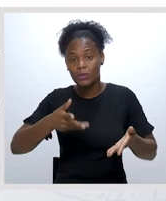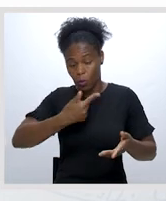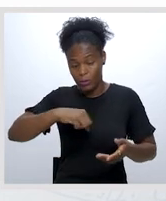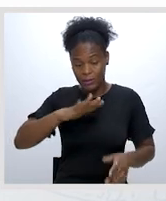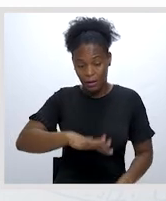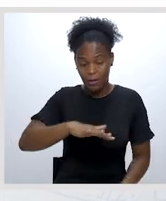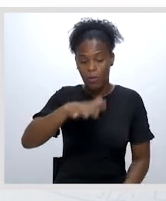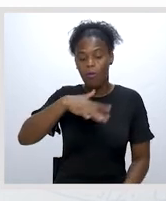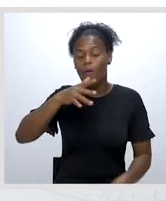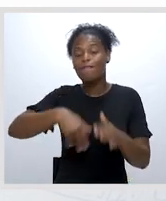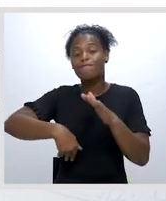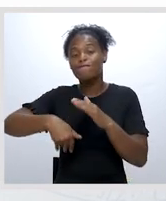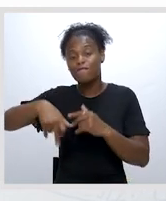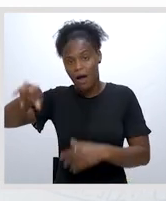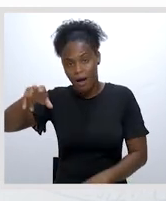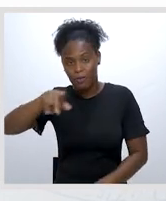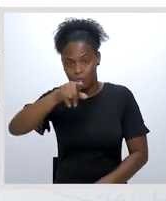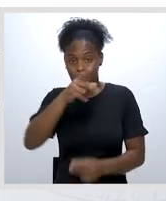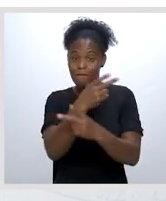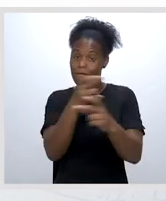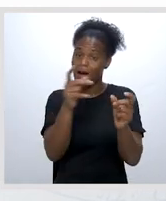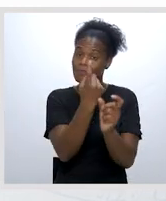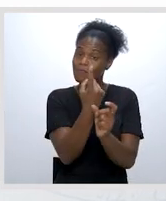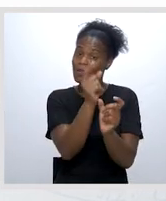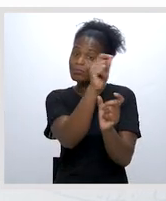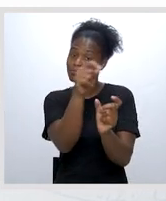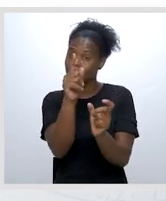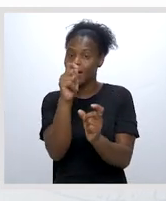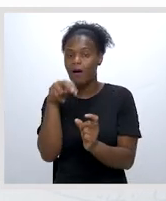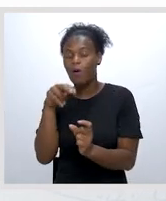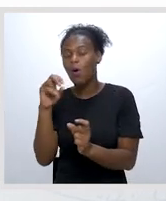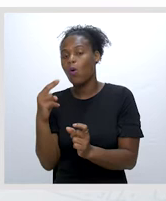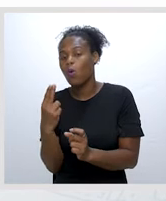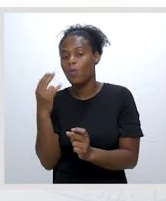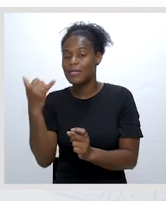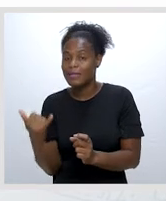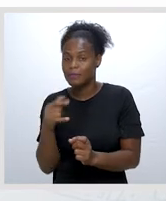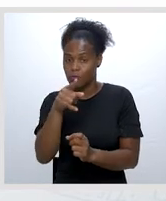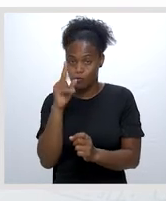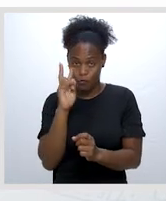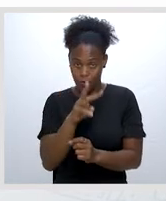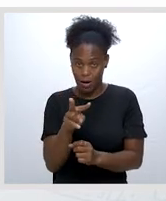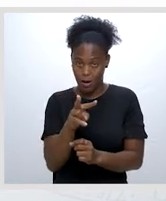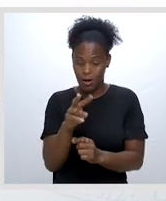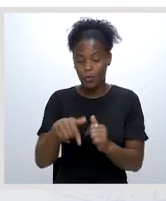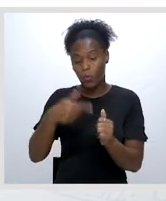l'on va, vous allez compléter les phrases avec « en » ou « i ». À vous de voir.